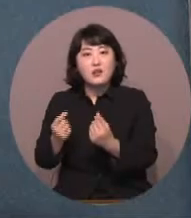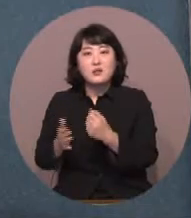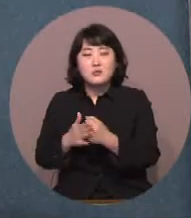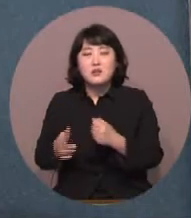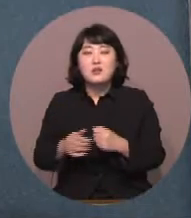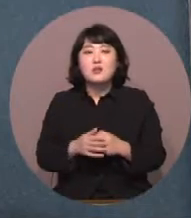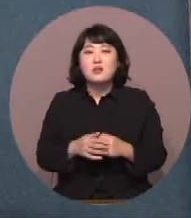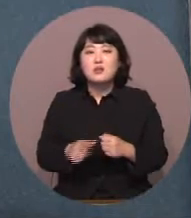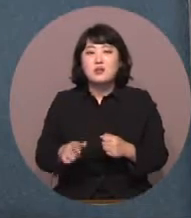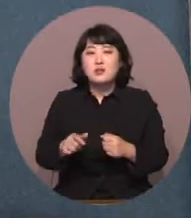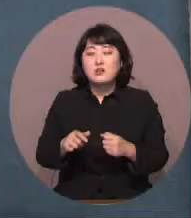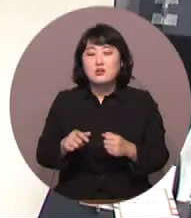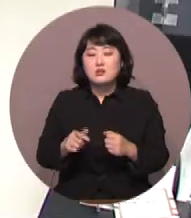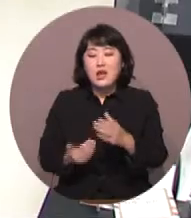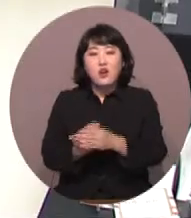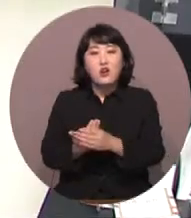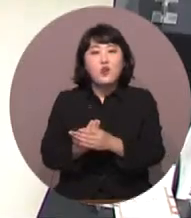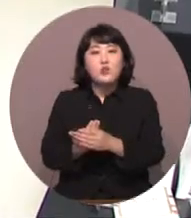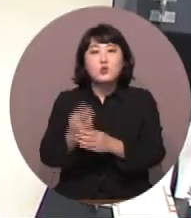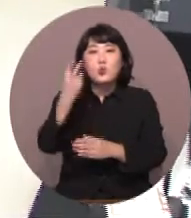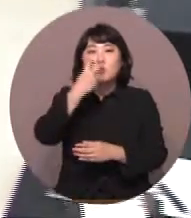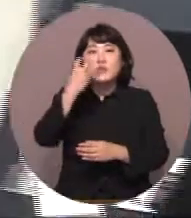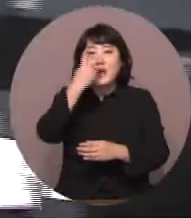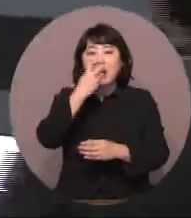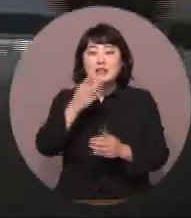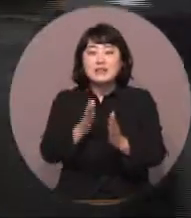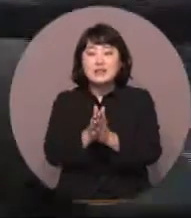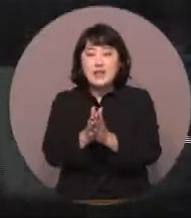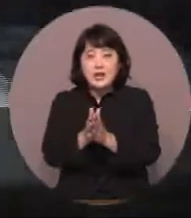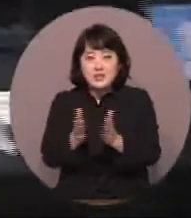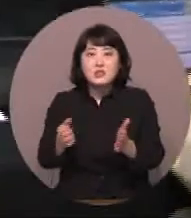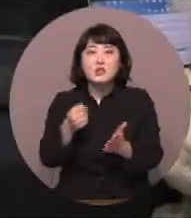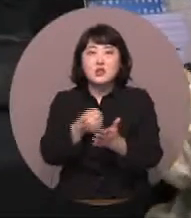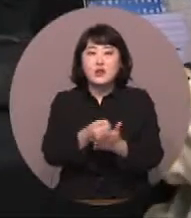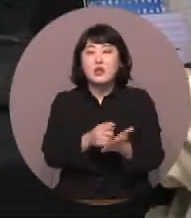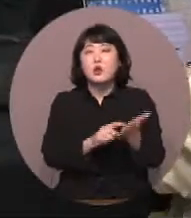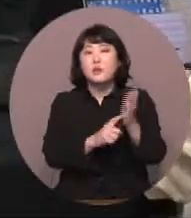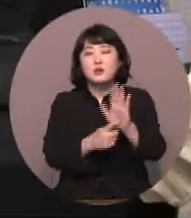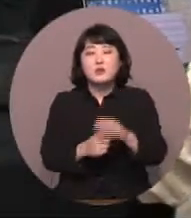형무소 재소자 기생 사건 의 조사 계시를 결정했다고 밝혔습니다